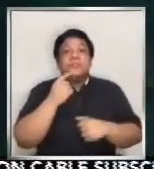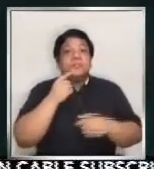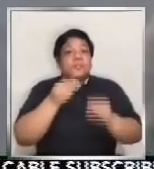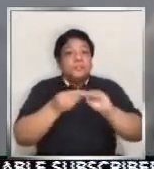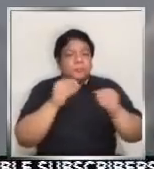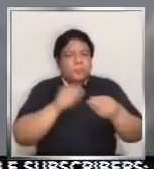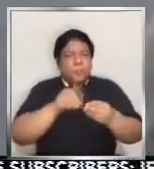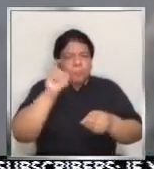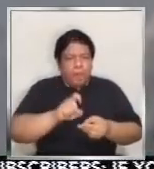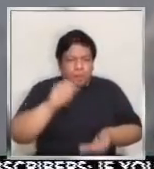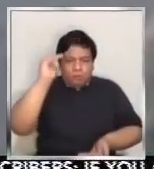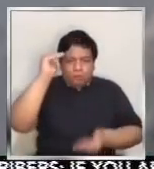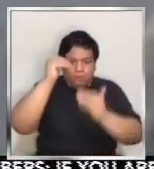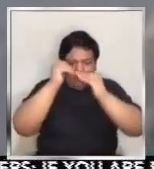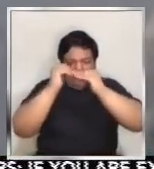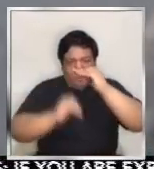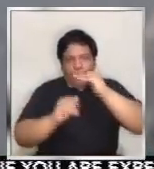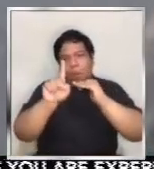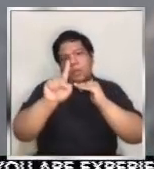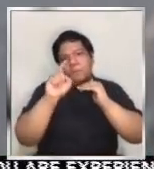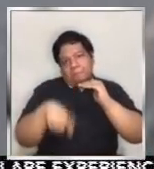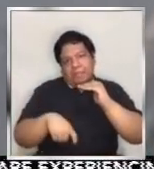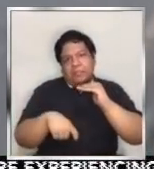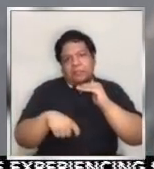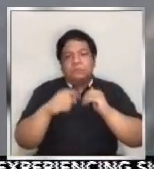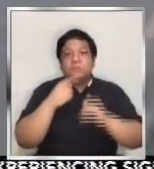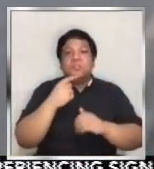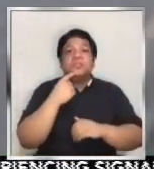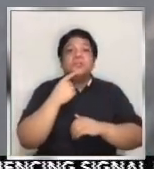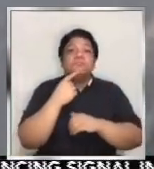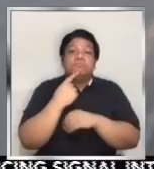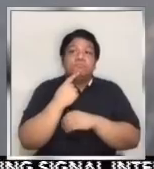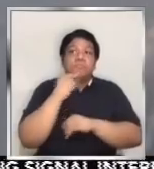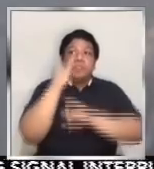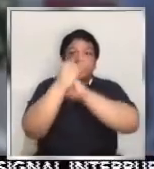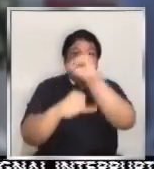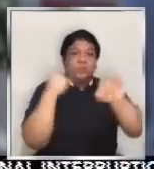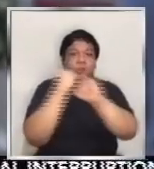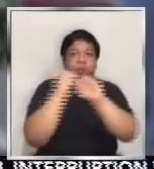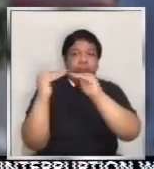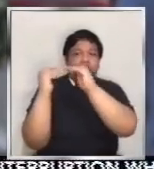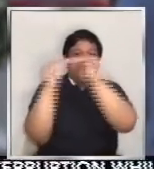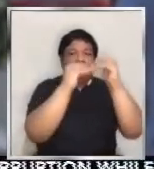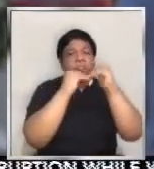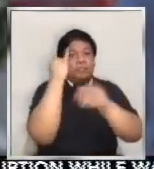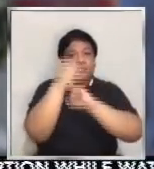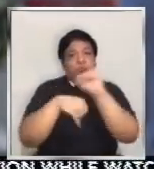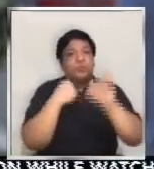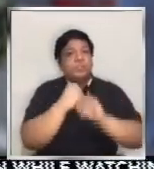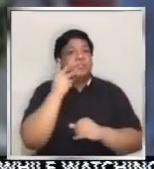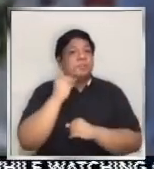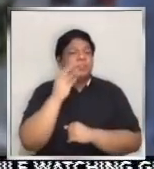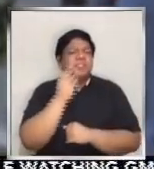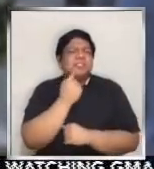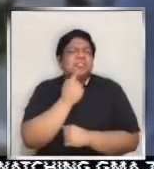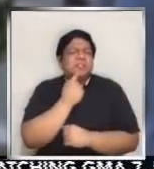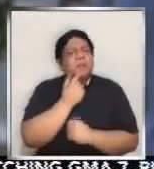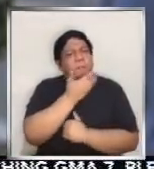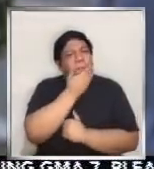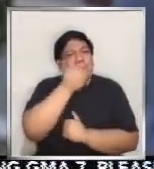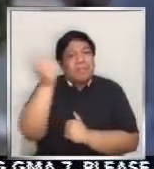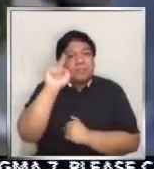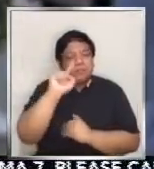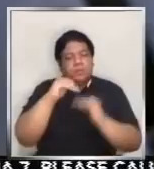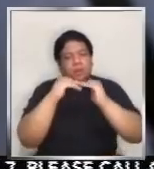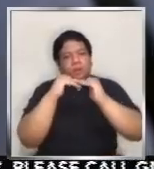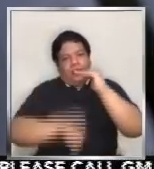sa 1. According to international standards or international experiences, sinasabi nila mas maganda kung less than 1. But at least